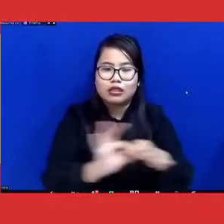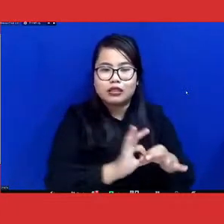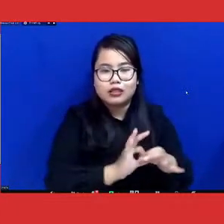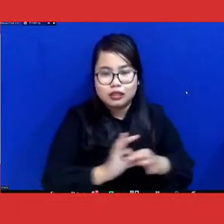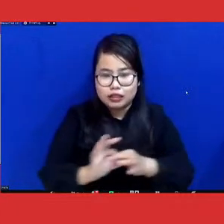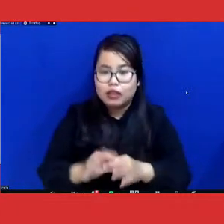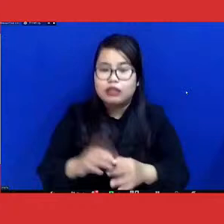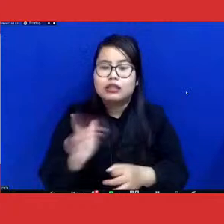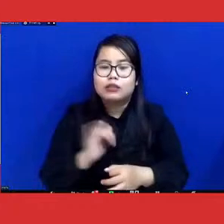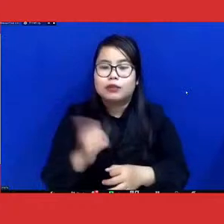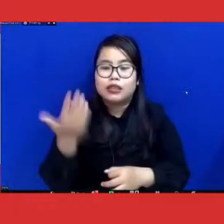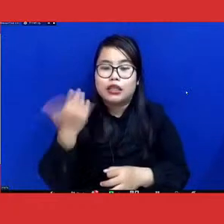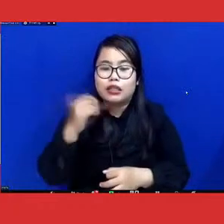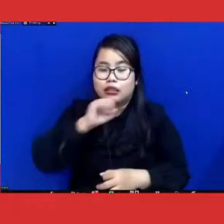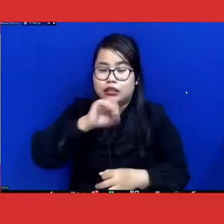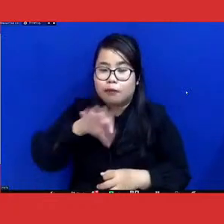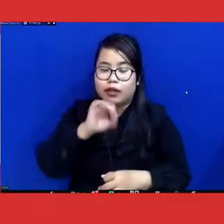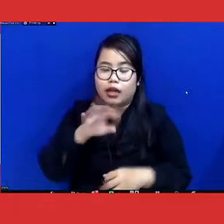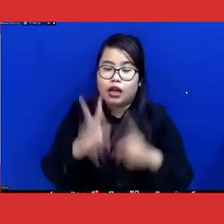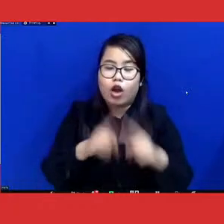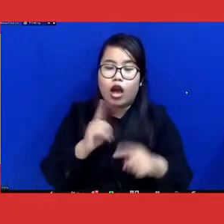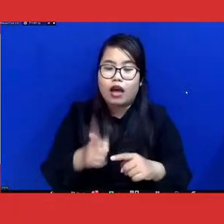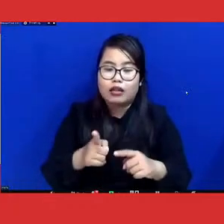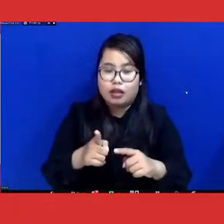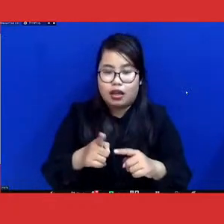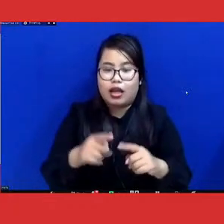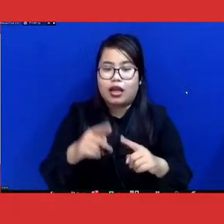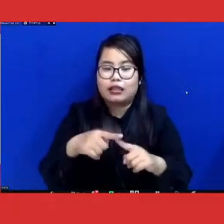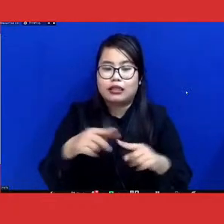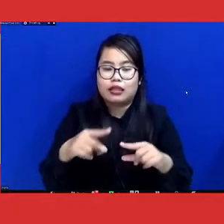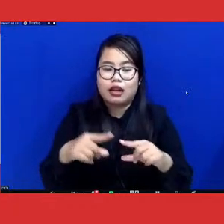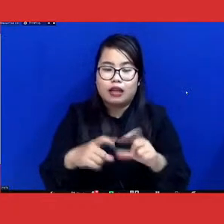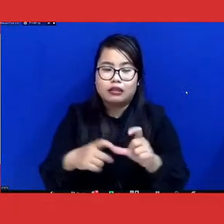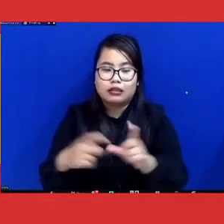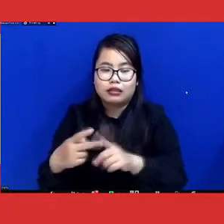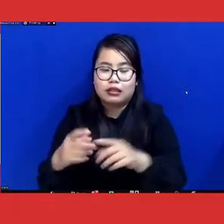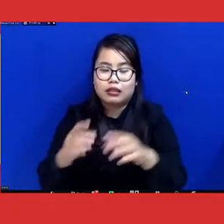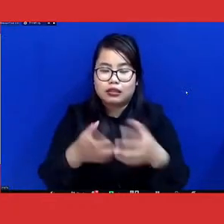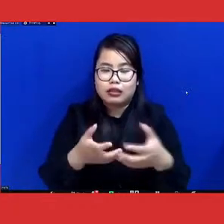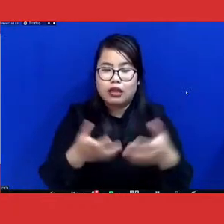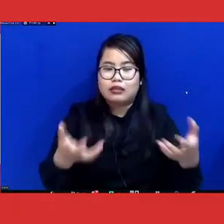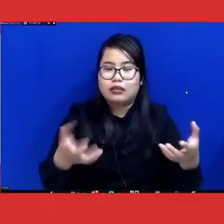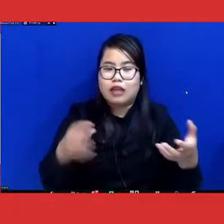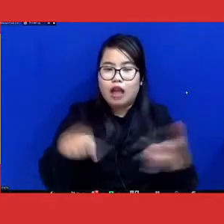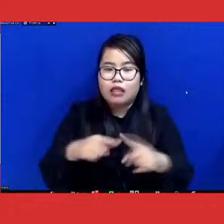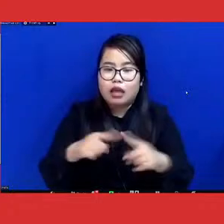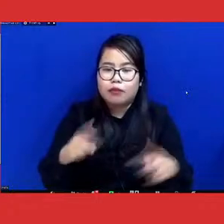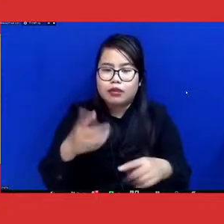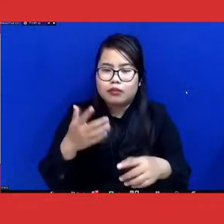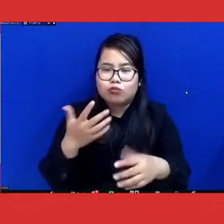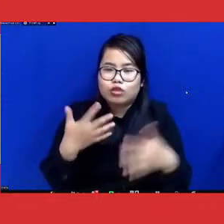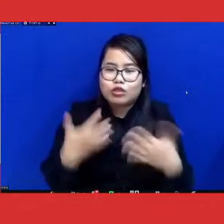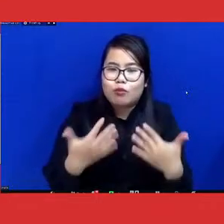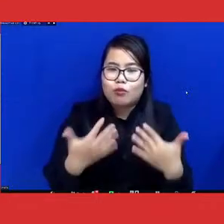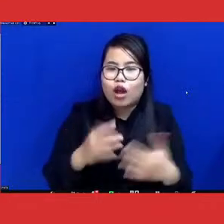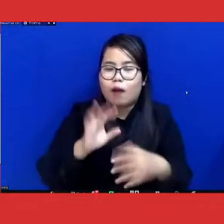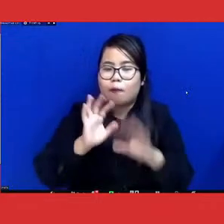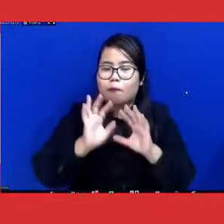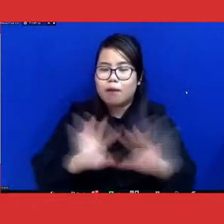juga disampaikan ada trust di sana, dan semoga banyak daerah-daerah,